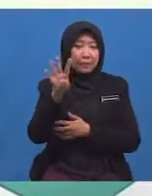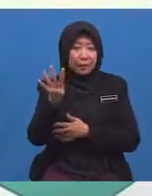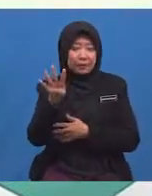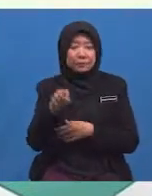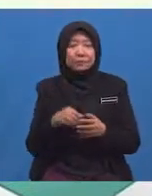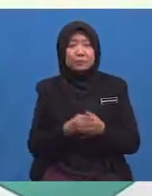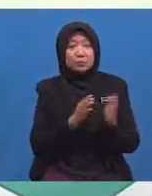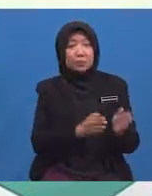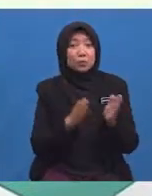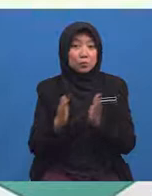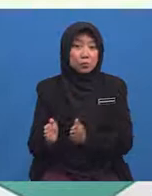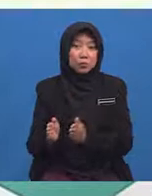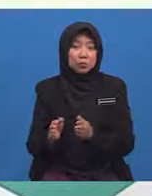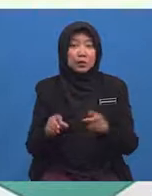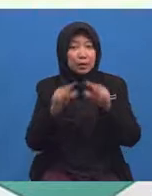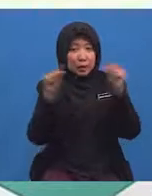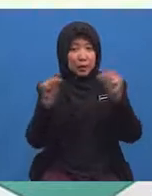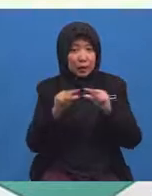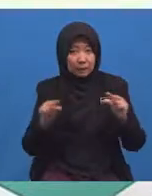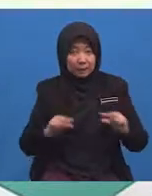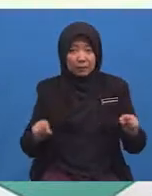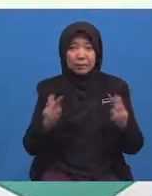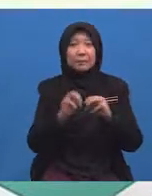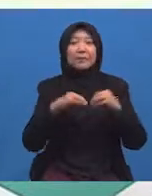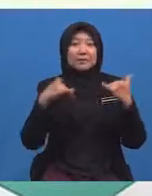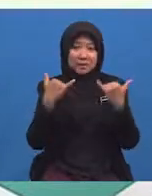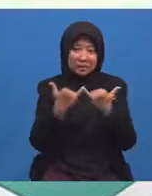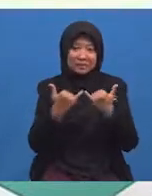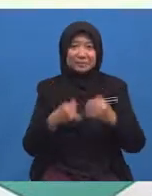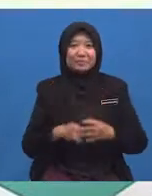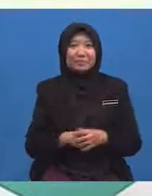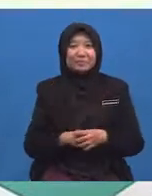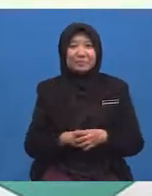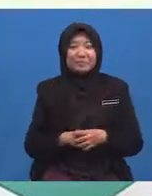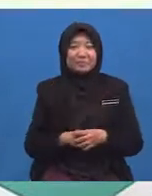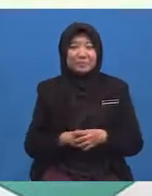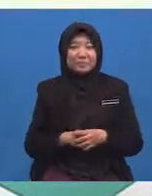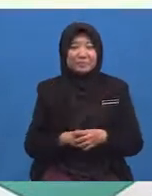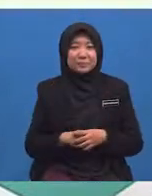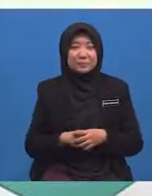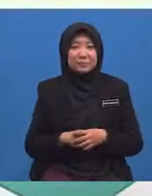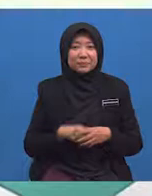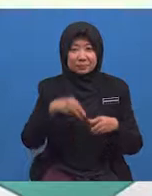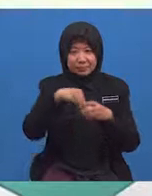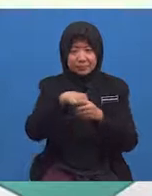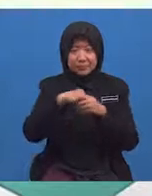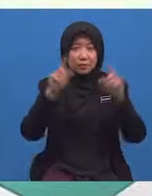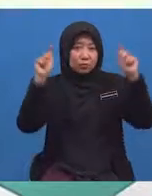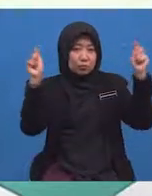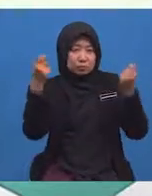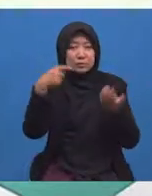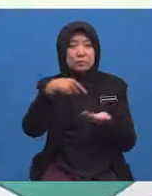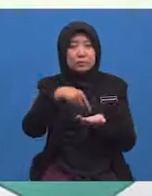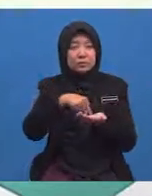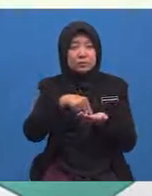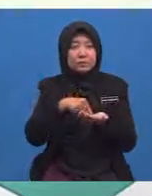2.2.4 susun lapis masyarakat. Dalam subtopik ini, mari